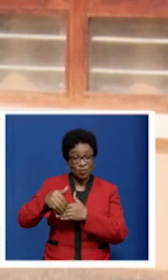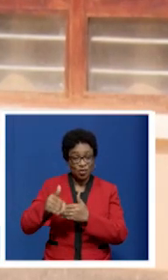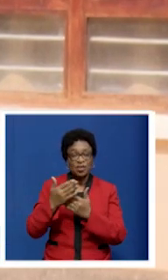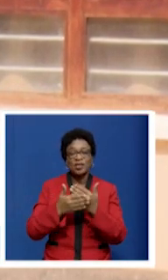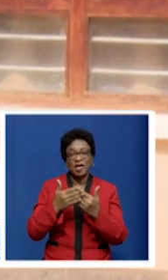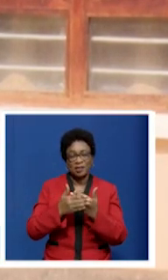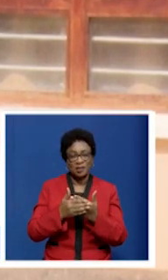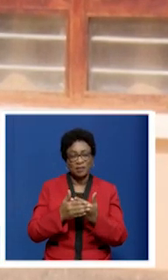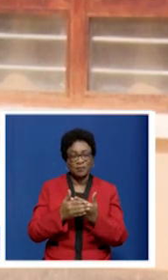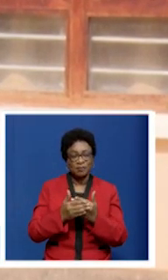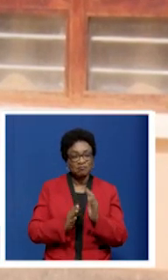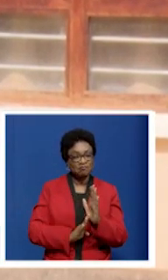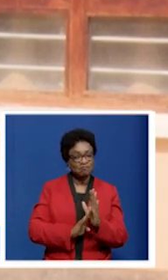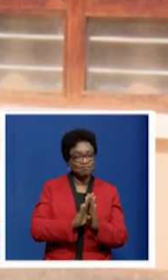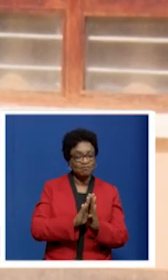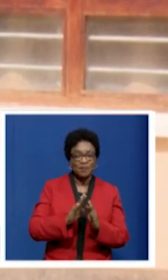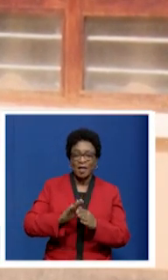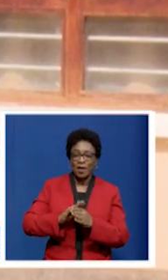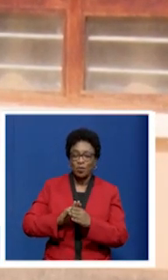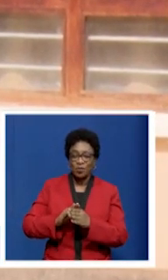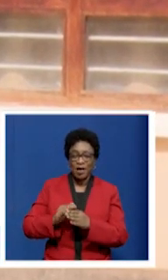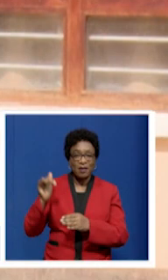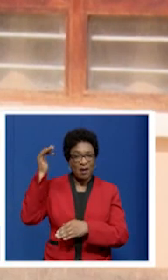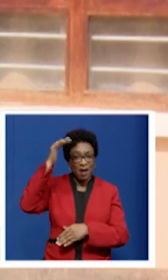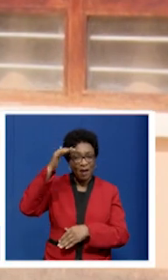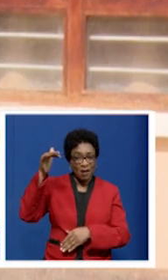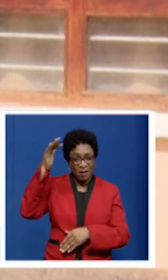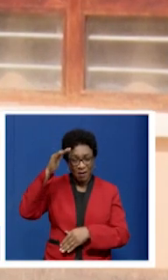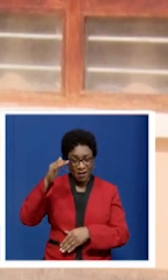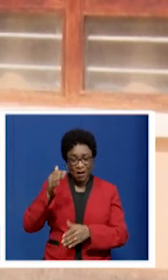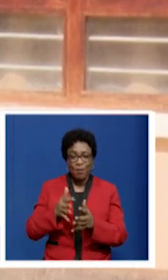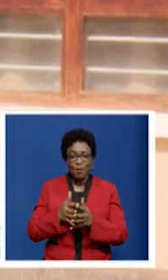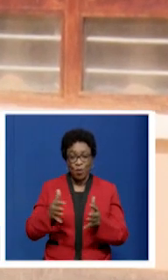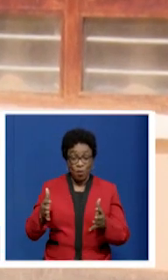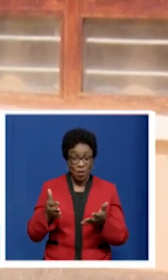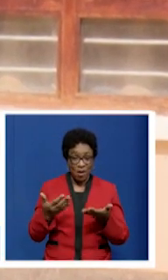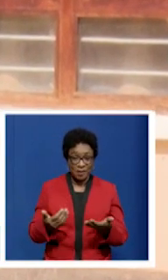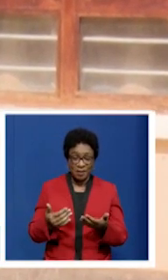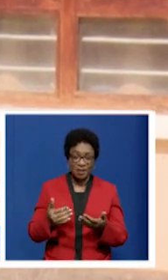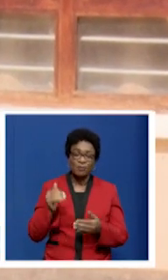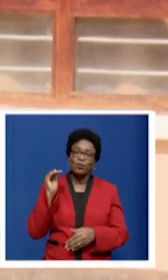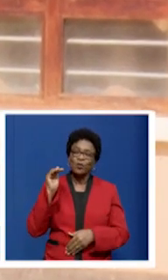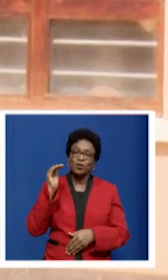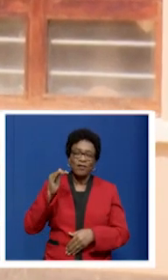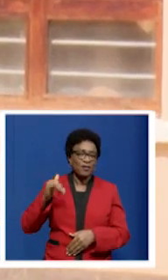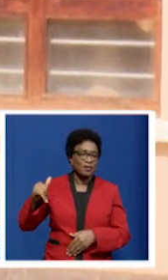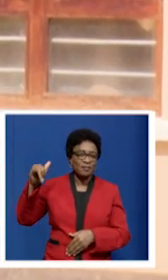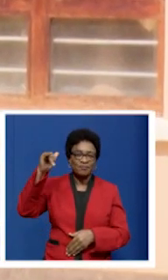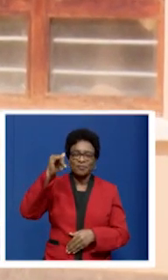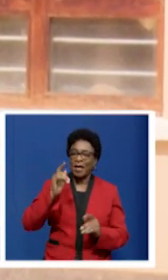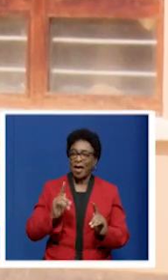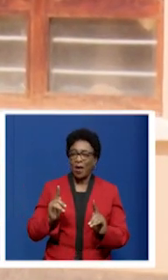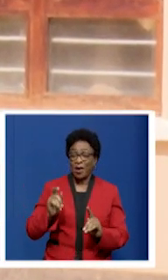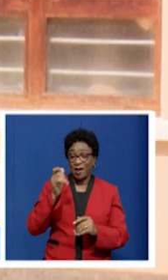ukuaji Wa sekta ya Anga utumiaji wa sekta ya Anga umekuwa ni mkubwa sana Sasa Hivi usafiri Wa ndege umekuwa Ni usafiri Wa kawaida kwa wananchi